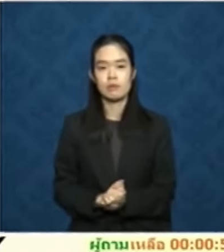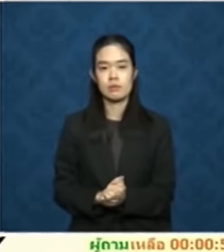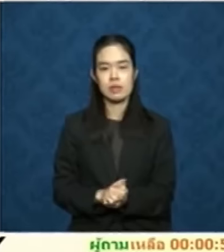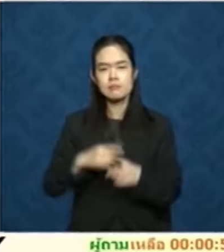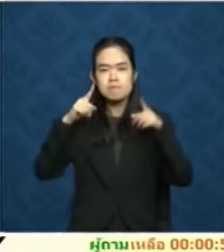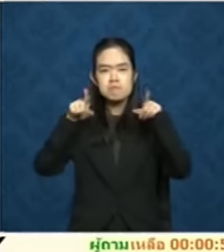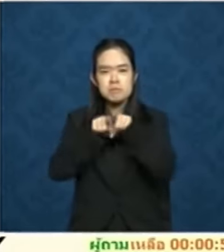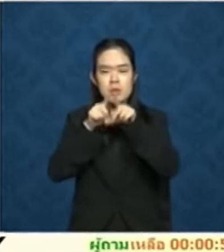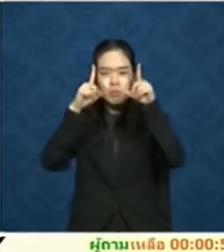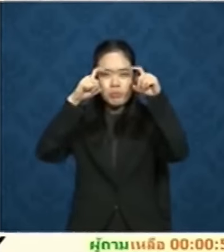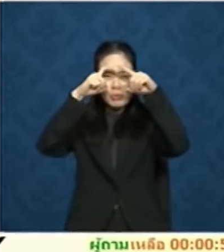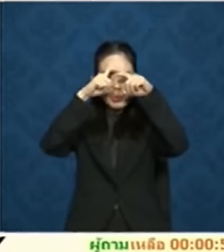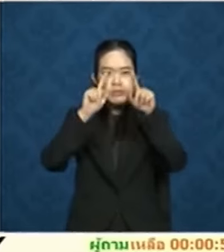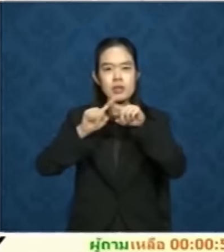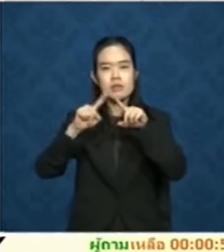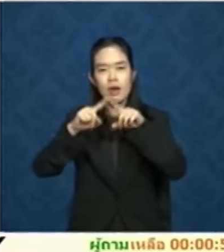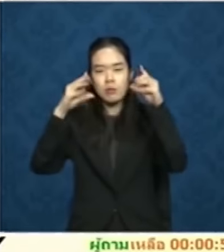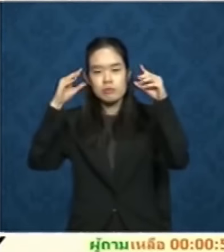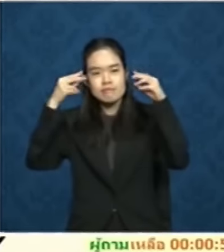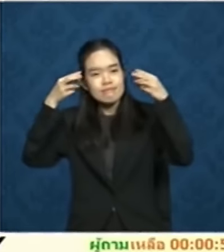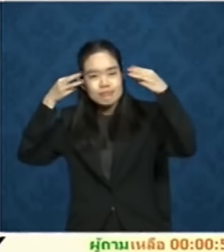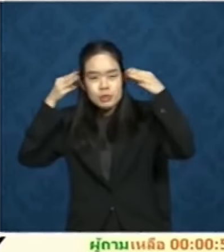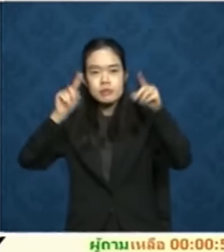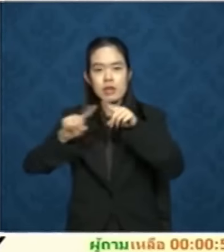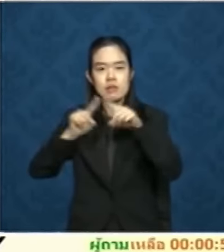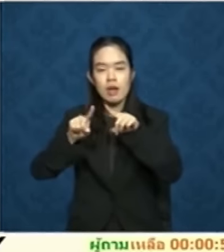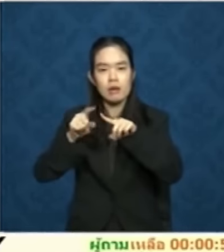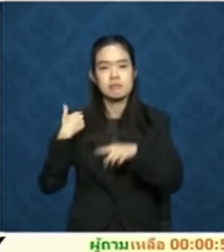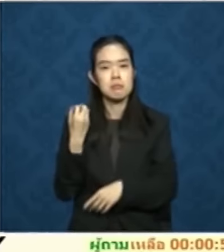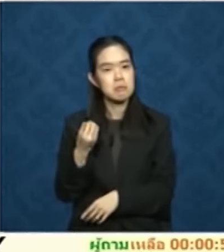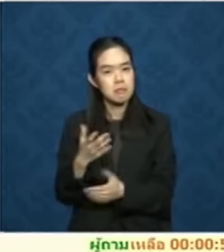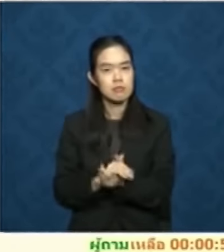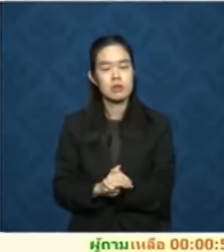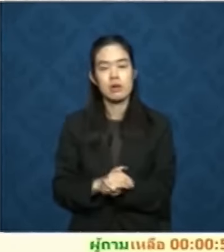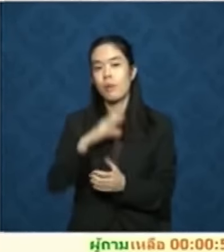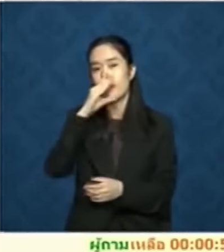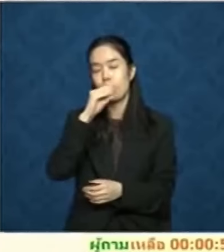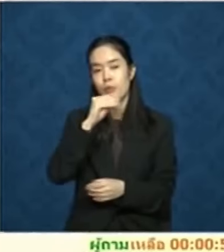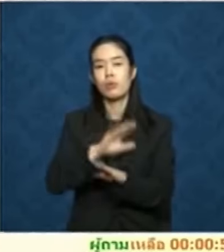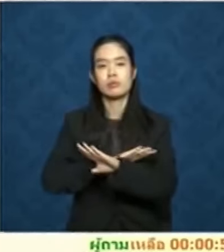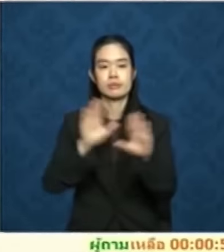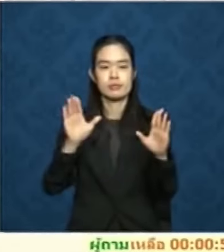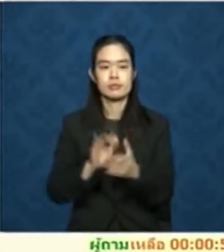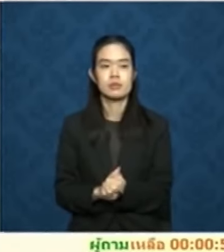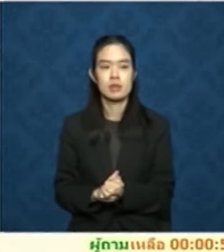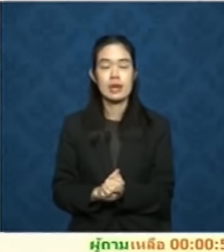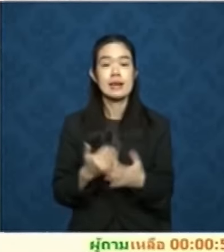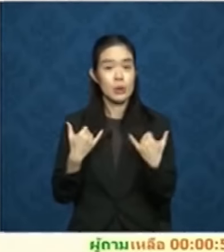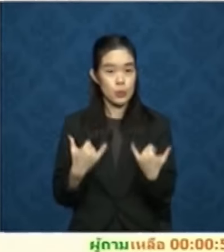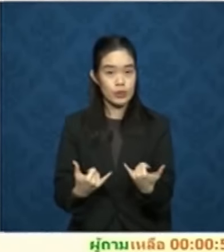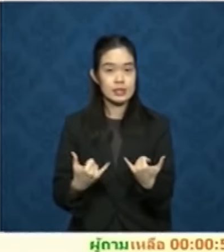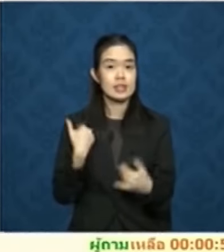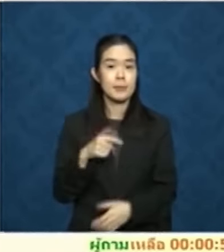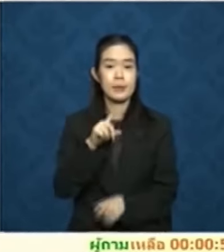ลอยบนใบหน้ามีเยอะครับครับถอนนะครับเอ่อเพื่อนสมาชิกครับผมว่ามันก็จบด้วยดีแล้วนะครับทั้งคำถามและคำตอบที